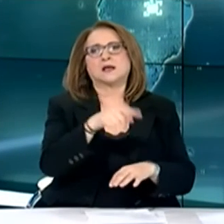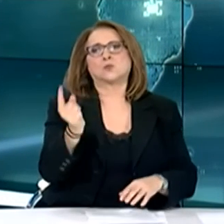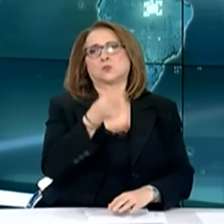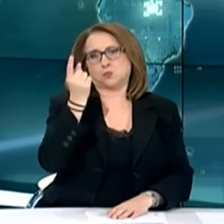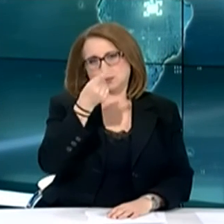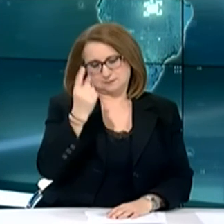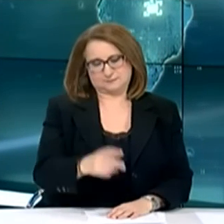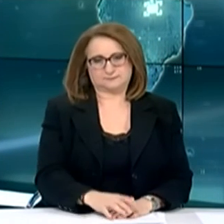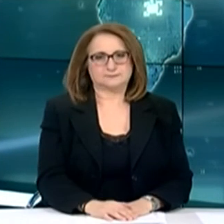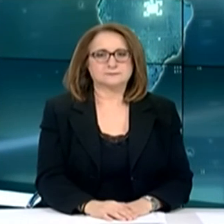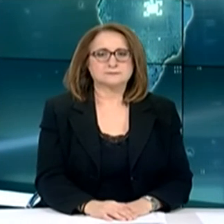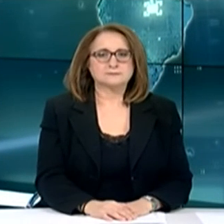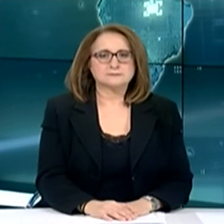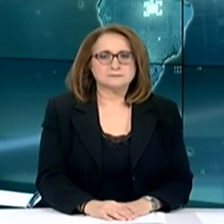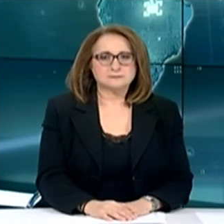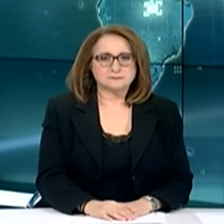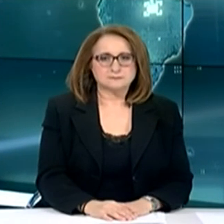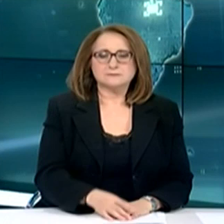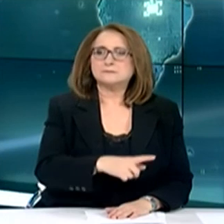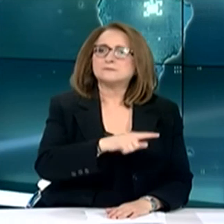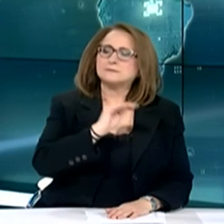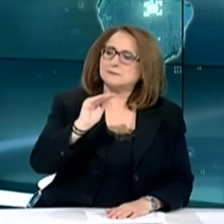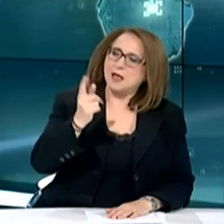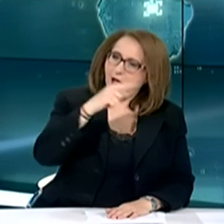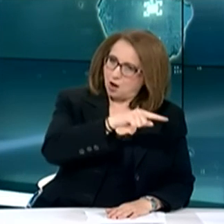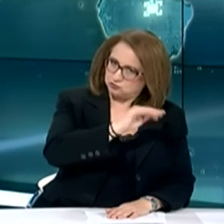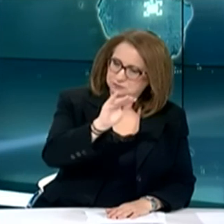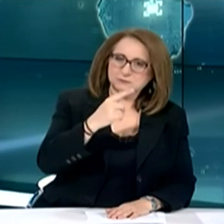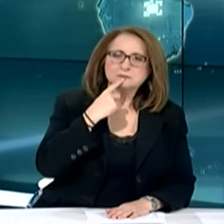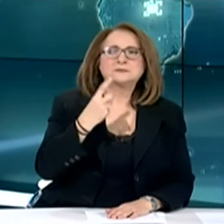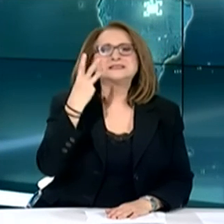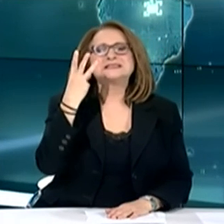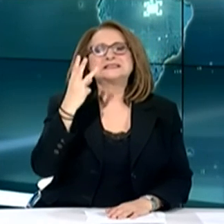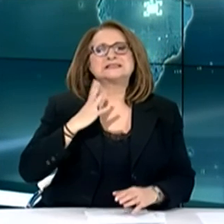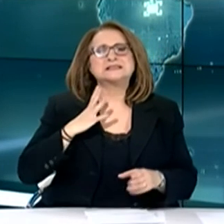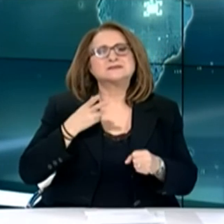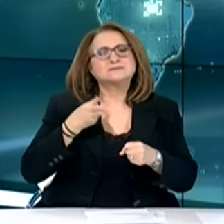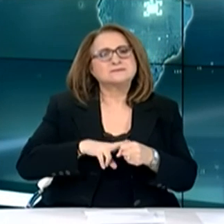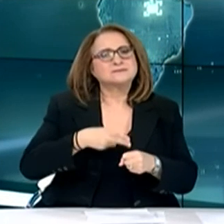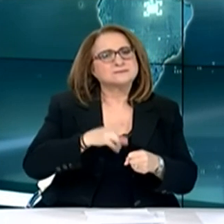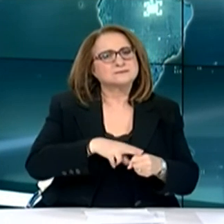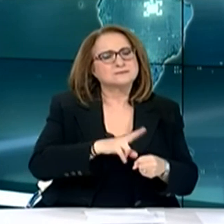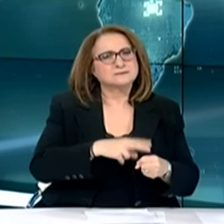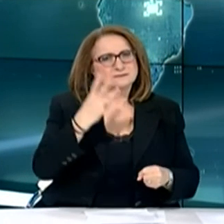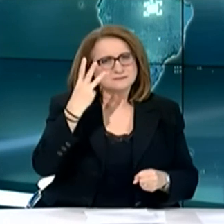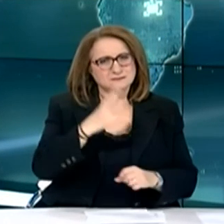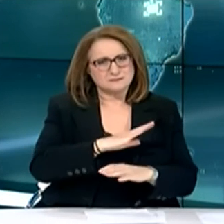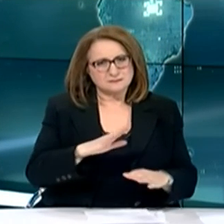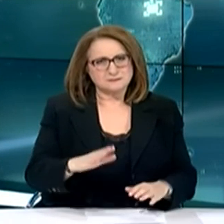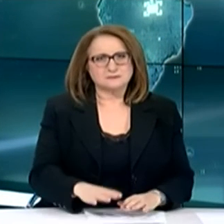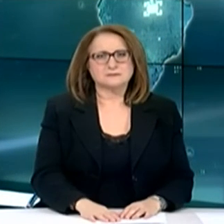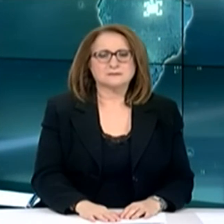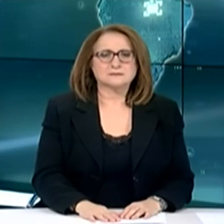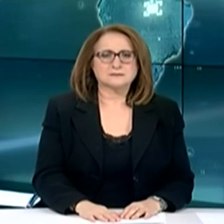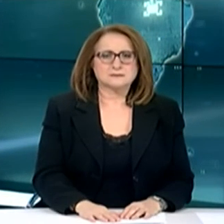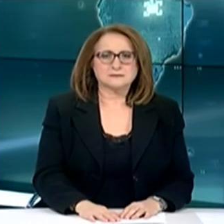ερώτηση. Κύριε Τσιόδρα, έχουμε ήδη 3 νεκρούς στη χώρα μας λόγω κορονοϊού, δυστυχώς. Υπάρχει κάποιο συγκεκριμένο τρόπο με